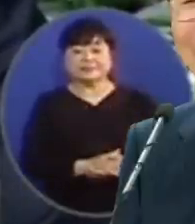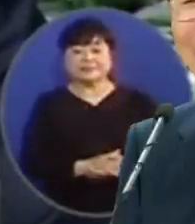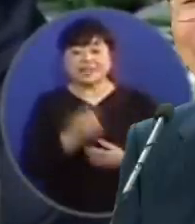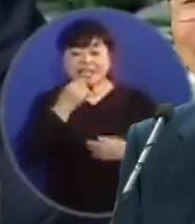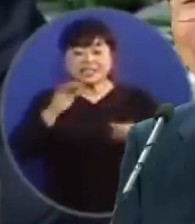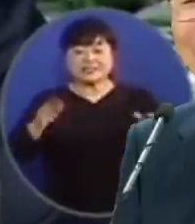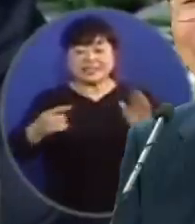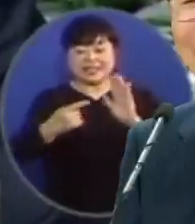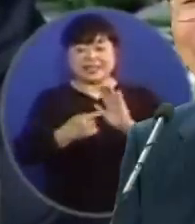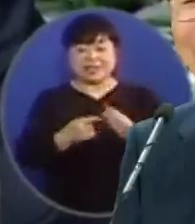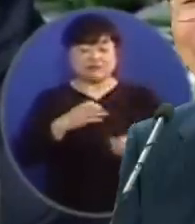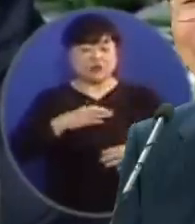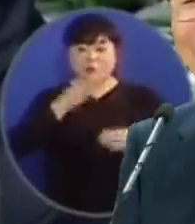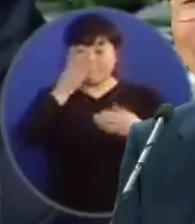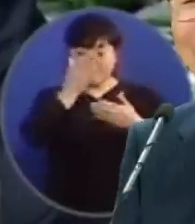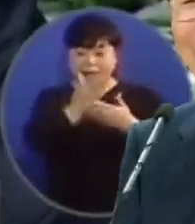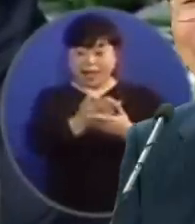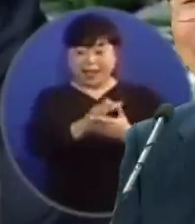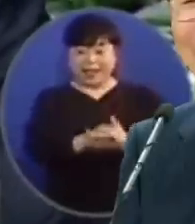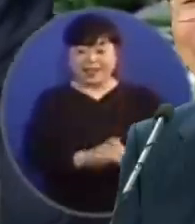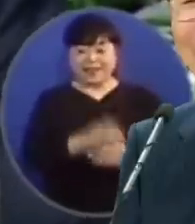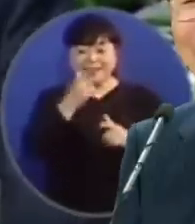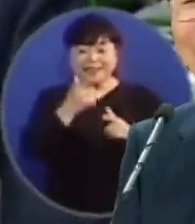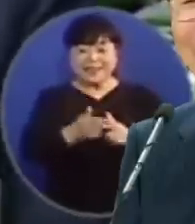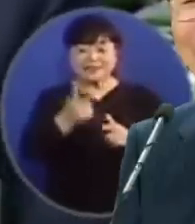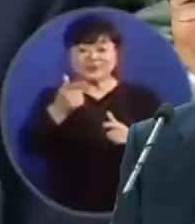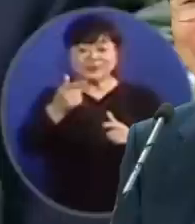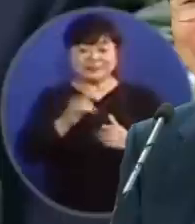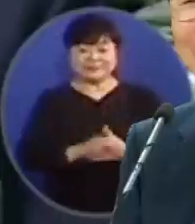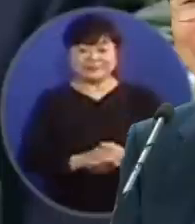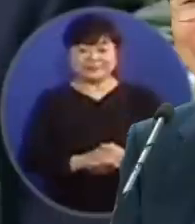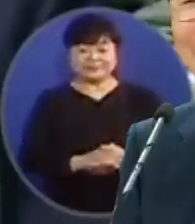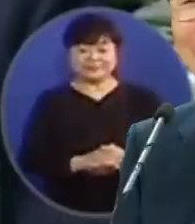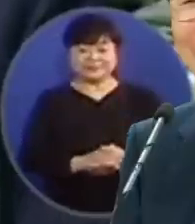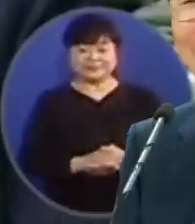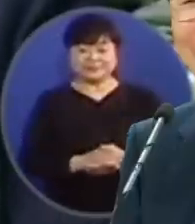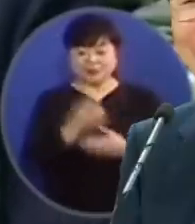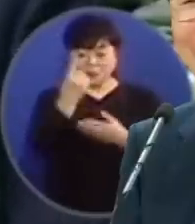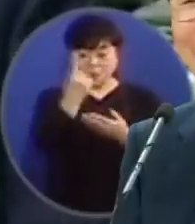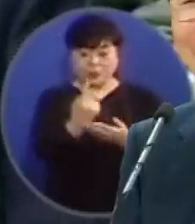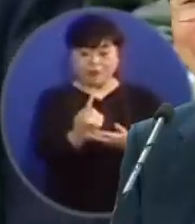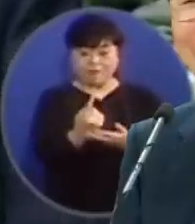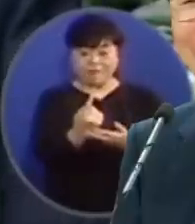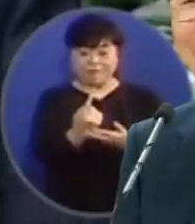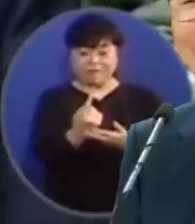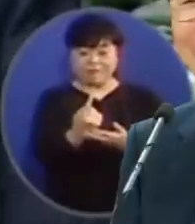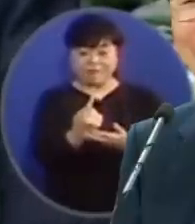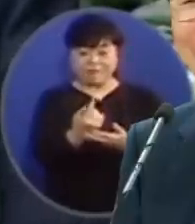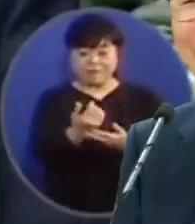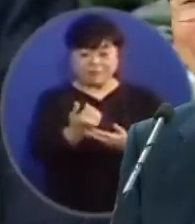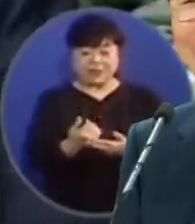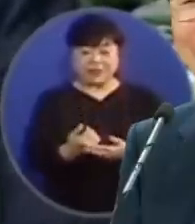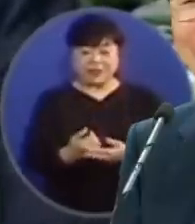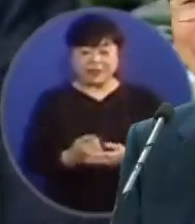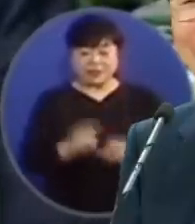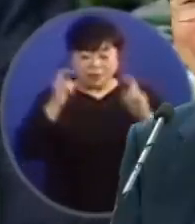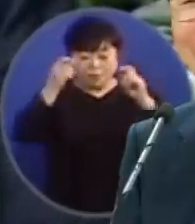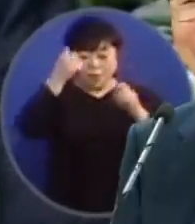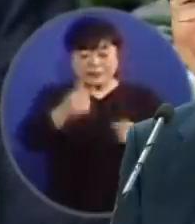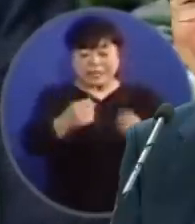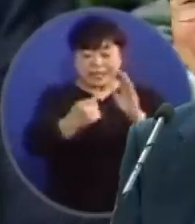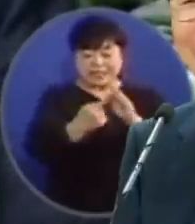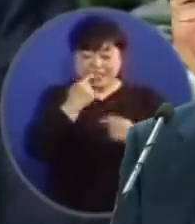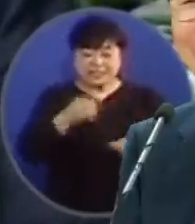천사가 나타나서 두려워 말라, 그리고 예수님이 강생한 것을 알리려고 목자에게 나타난